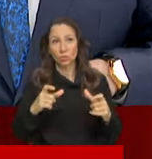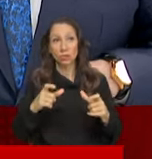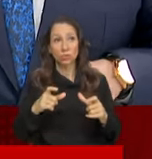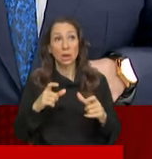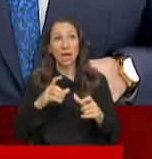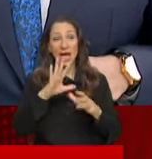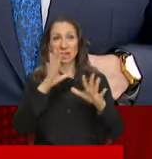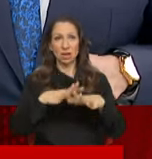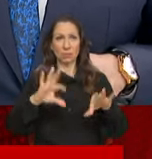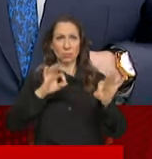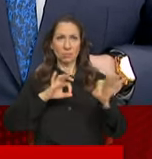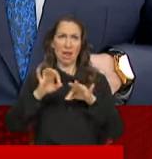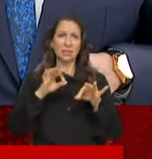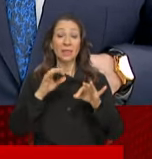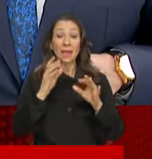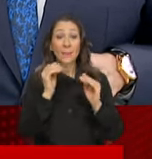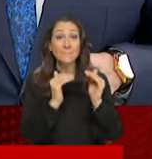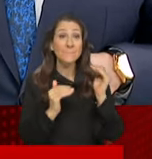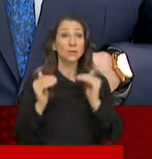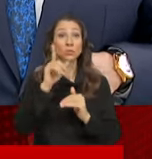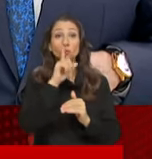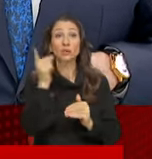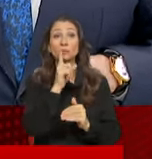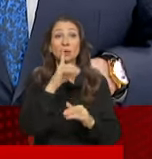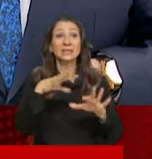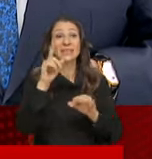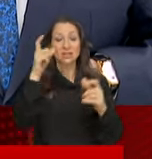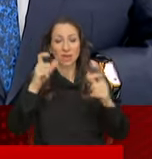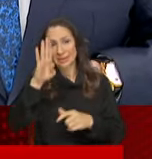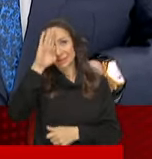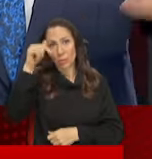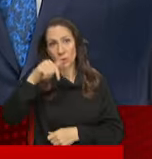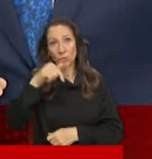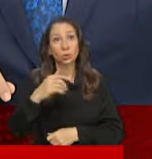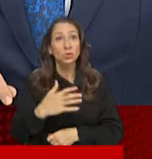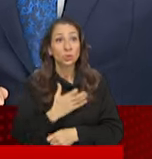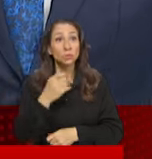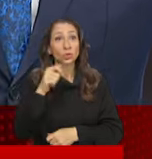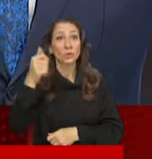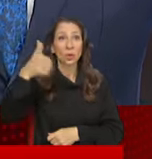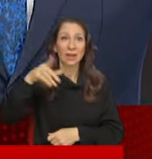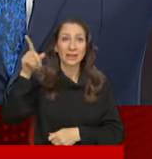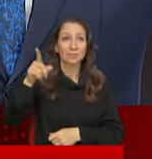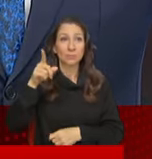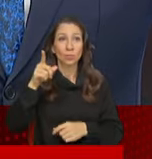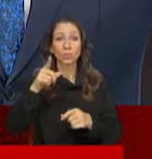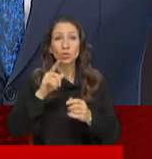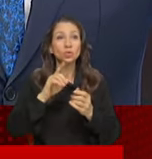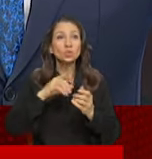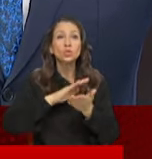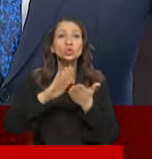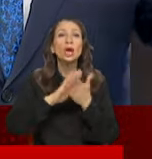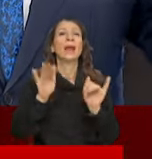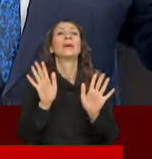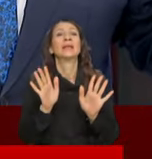Her şey hazır bütün planları deprem Master planı bitmiş tek şehir İstanbul'dur Maalesef bu andaki yönetim şu anda Master planı güncellemede